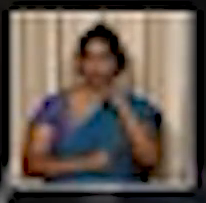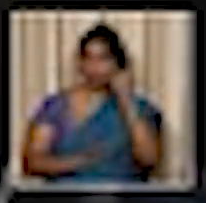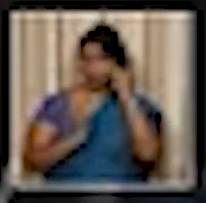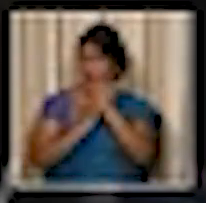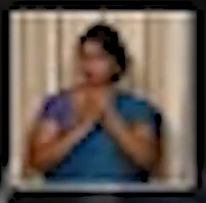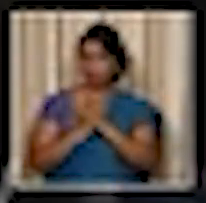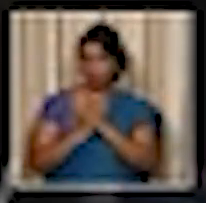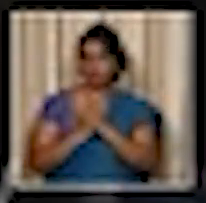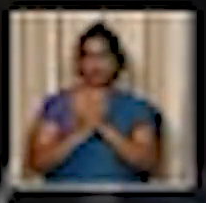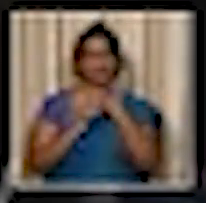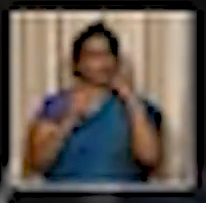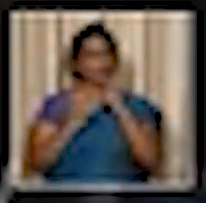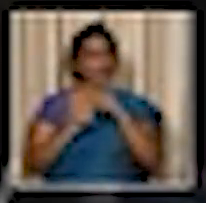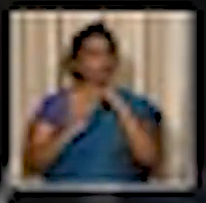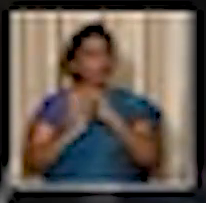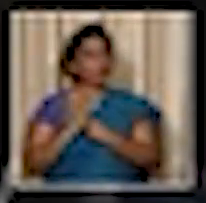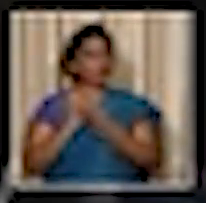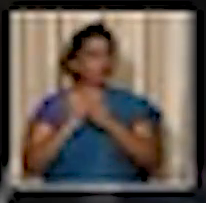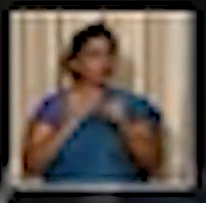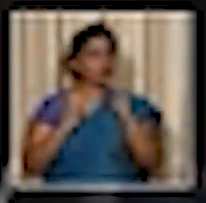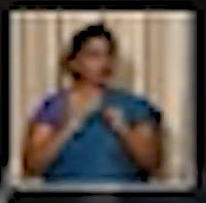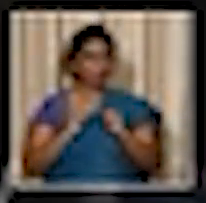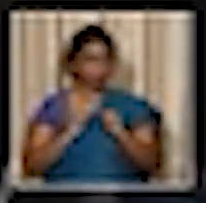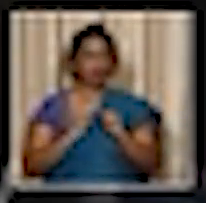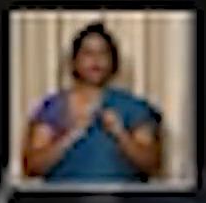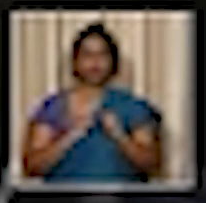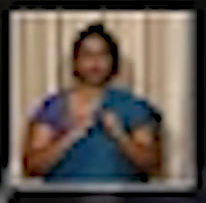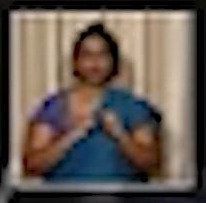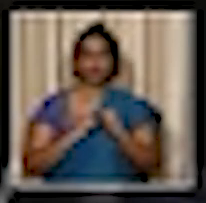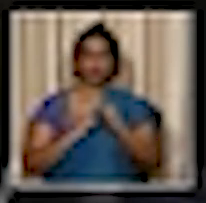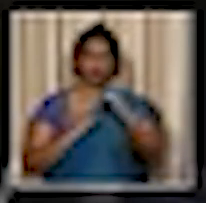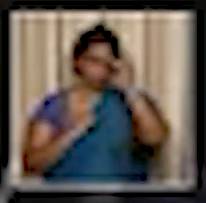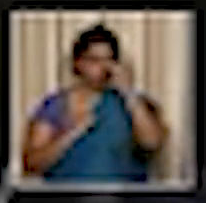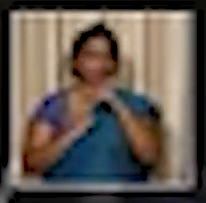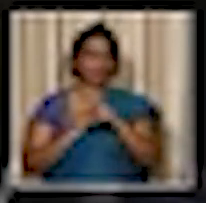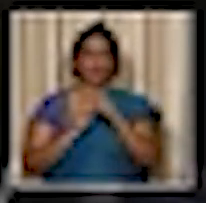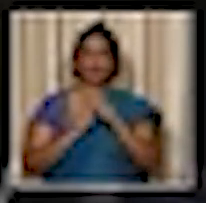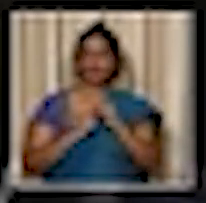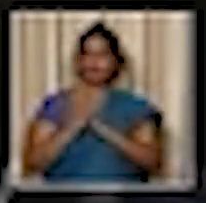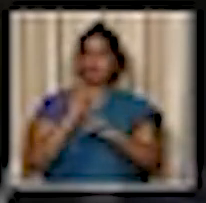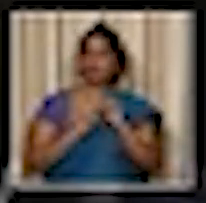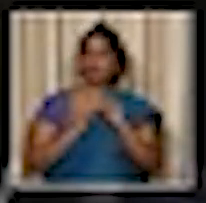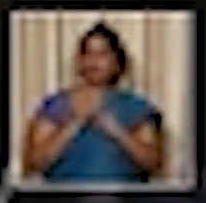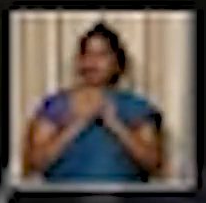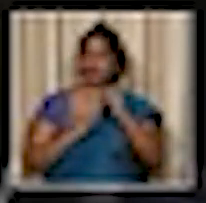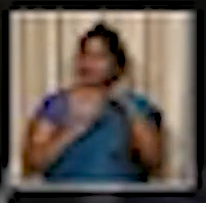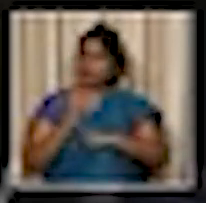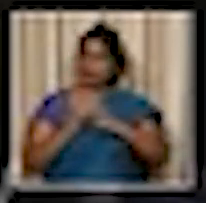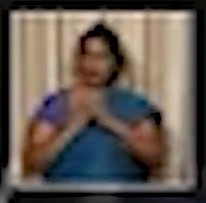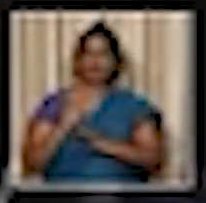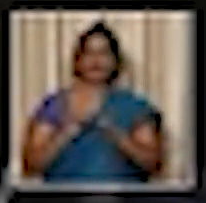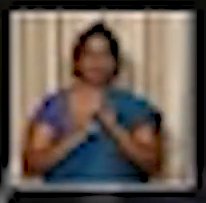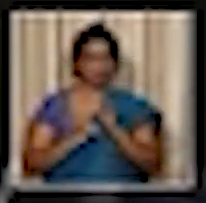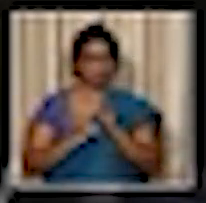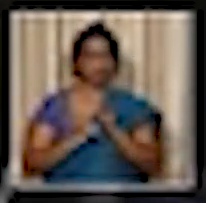කාරණා සම්බන්ධව නීතිමය තත්ත්වය පැහැදිලි කිරීමක් සභානායක අධ්‍යාපන මාත්‍ය ගරු සුසිල් ප්‍රේමජයන්ත ඇමතිතුමා